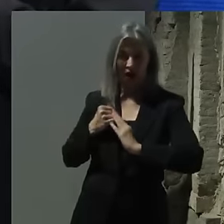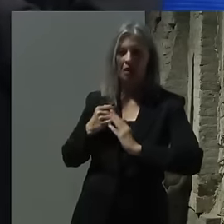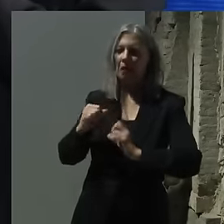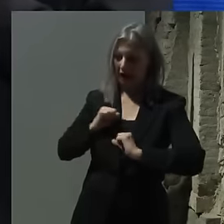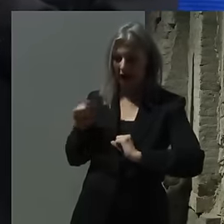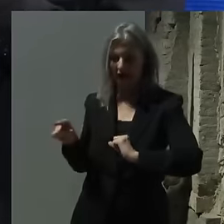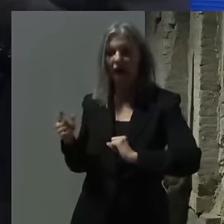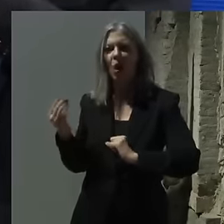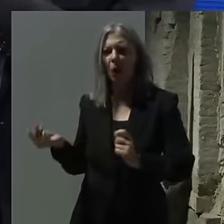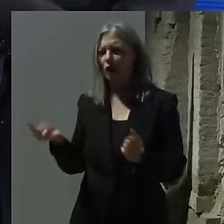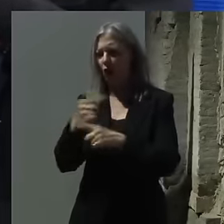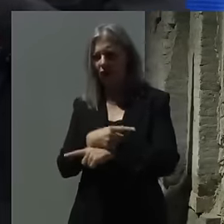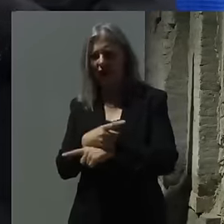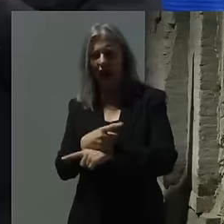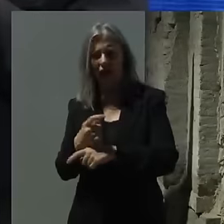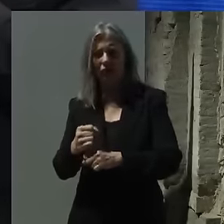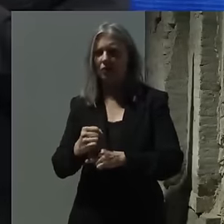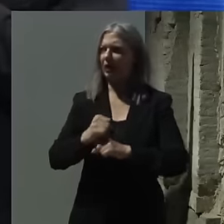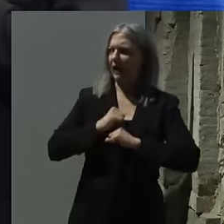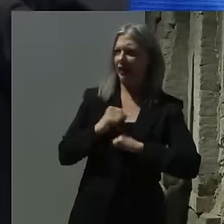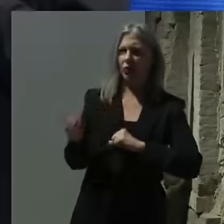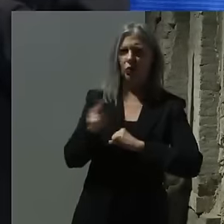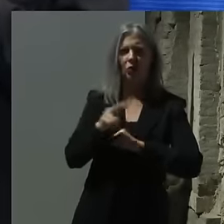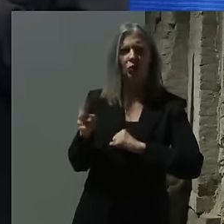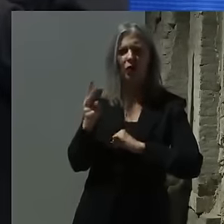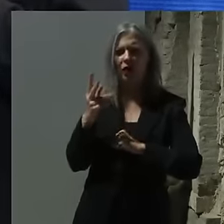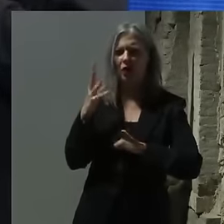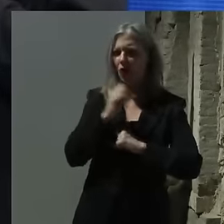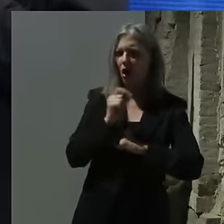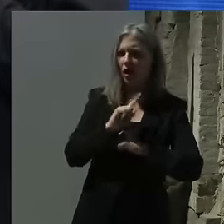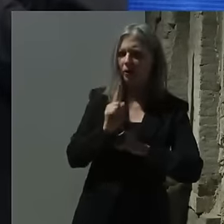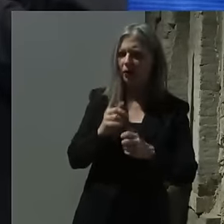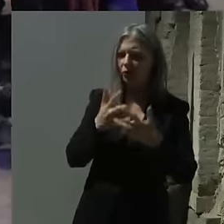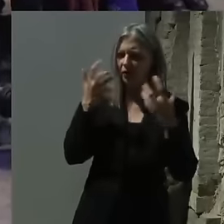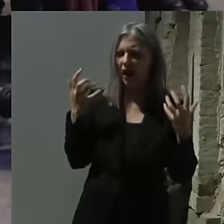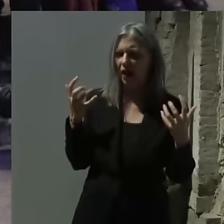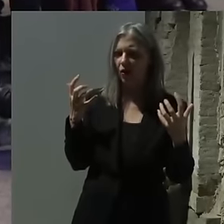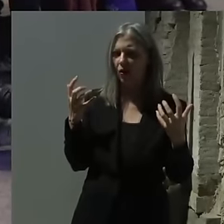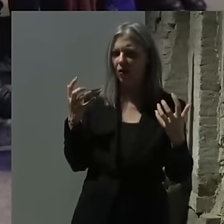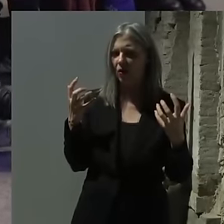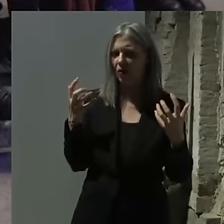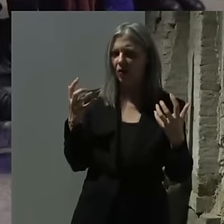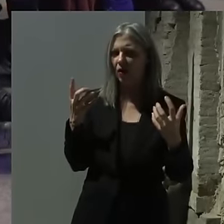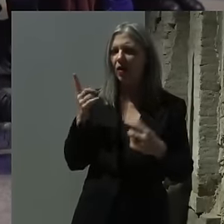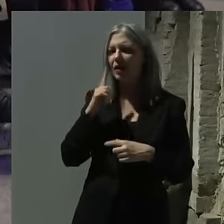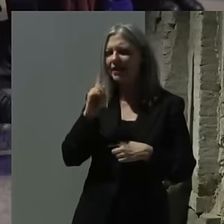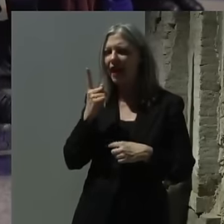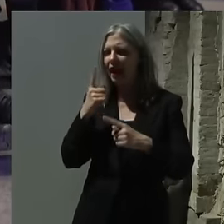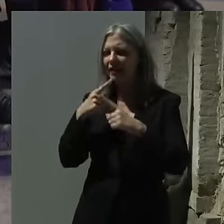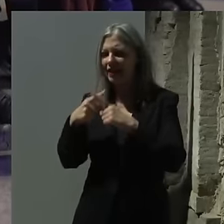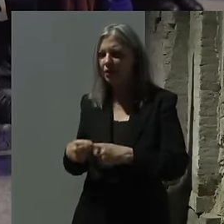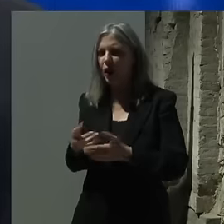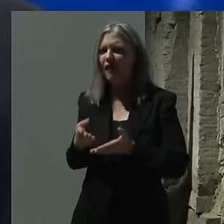attendibili. E quest'altra situazione che non riesco a capire il perché. Quella notte sono